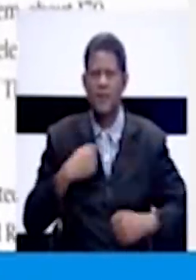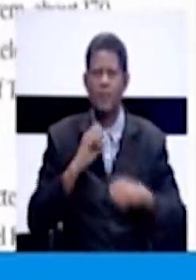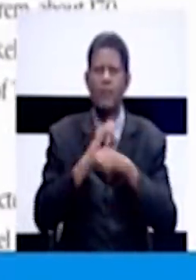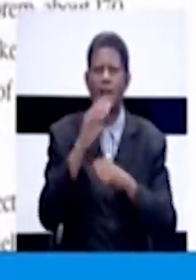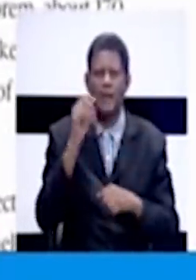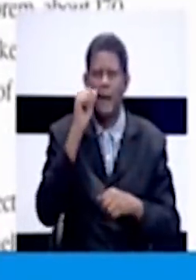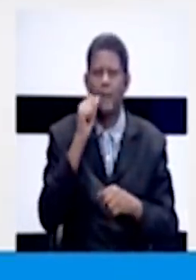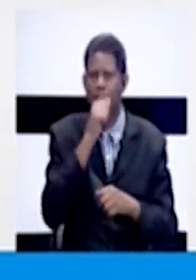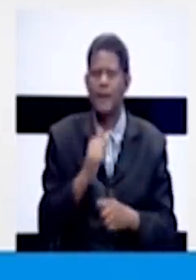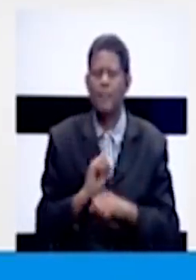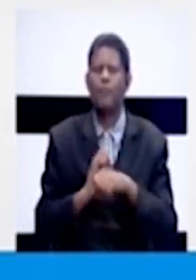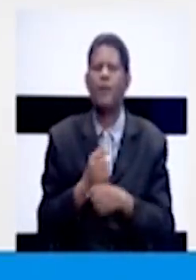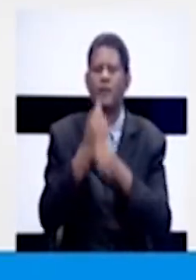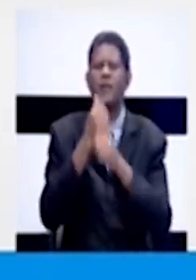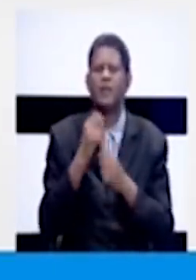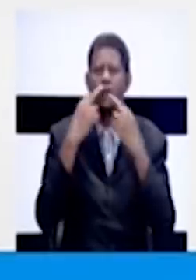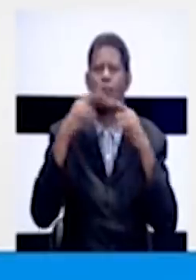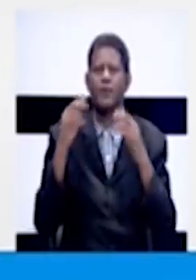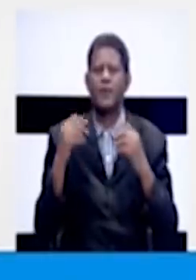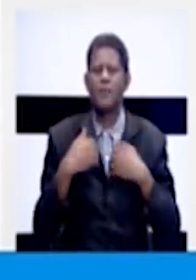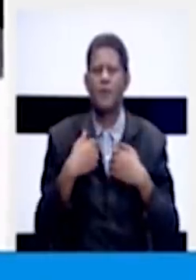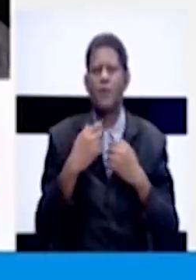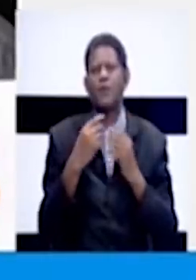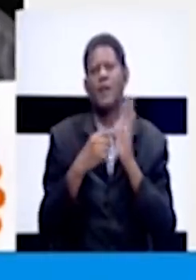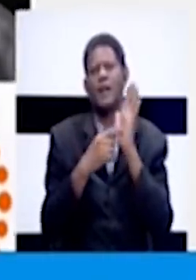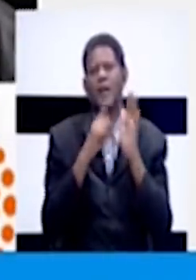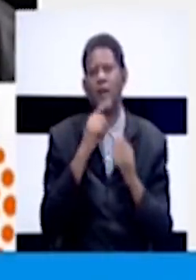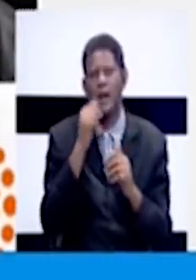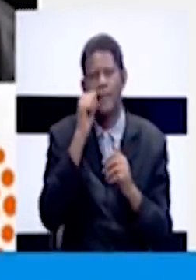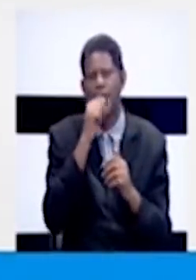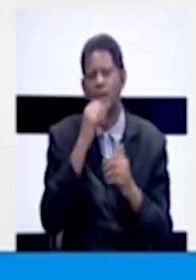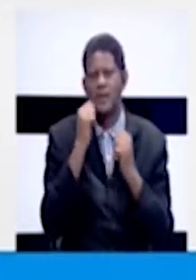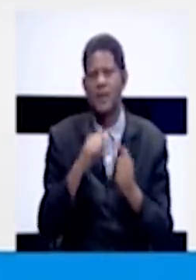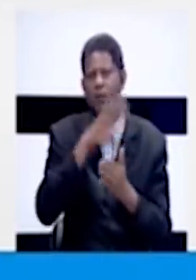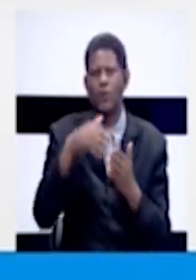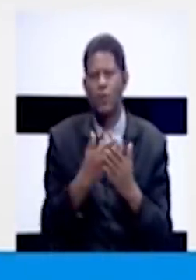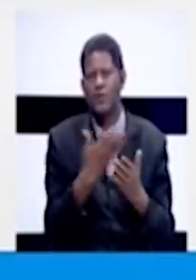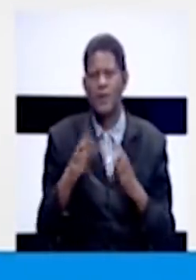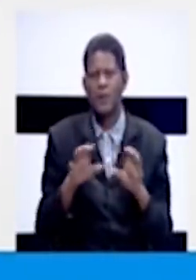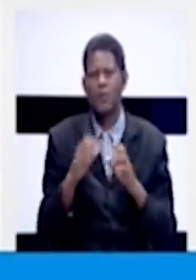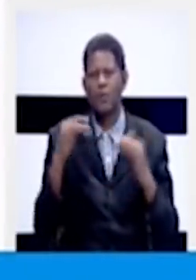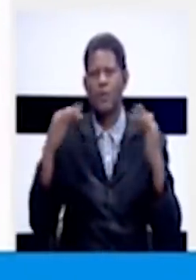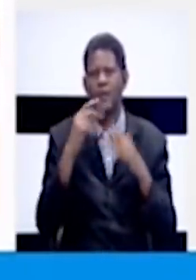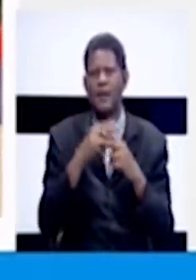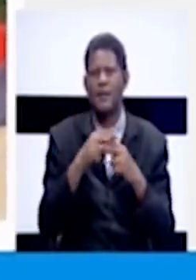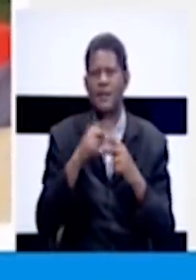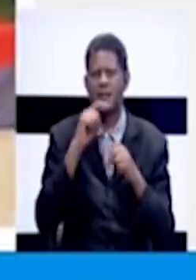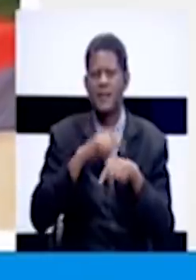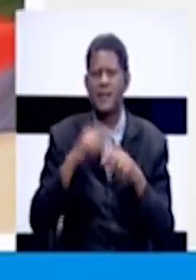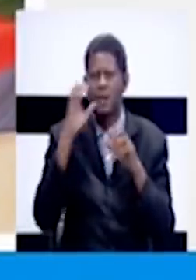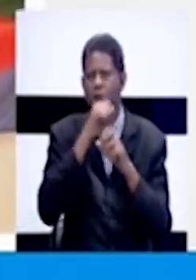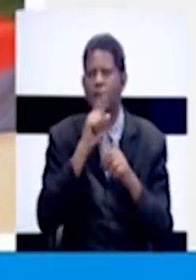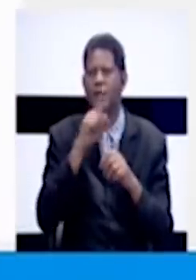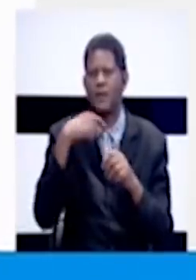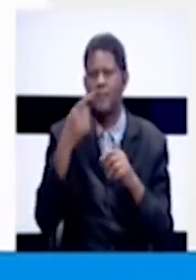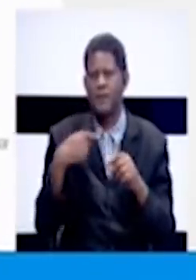ምሕጋዙ ፀብጻባት ምህላዎም ኣቃሊዕሎም ኣብዪ ኣሕመድ ዝከኣለ ኩሉ ተጠቒሙ ዘካየደ ዘሎ ኩናት ኣብ ሓፂር ግዜ ክውዳእ እናበለ ከም